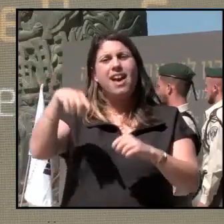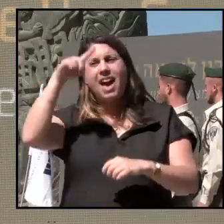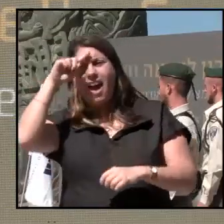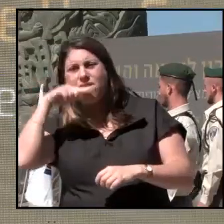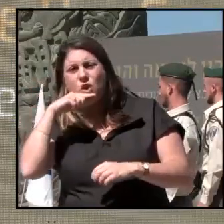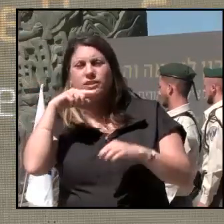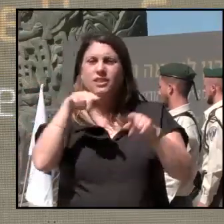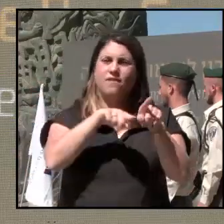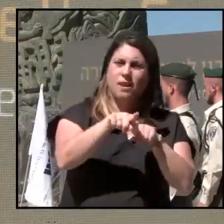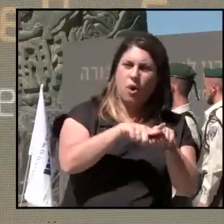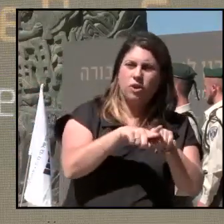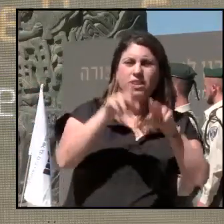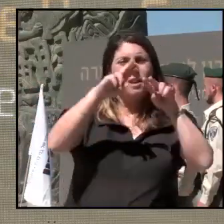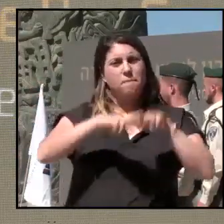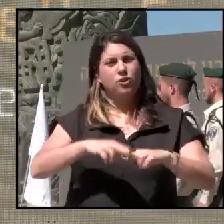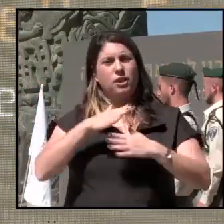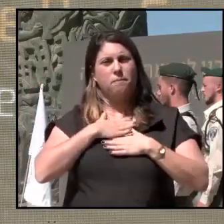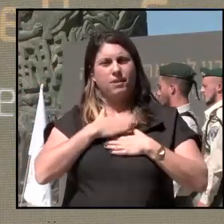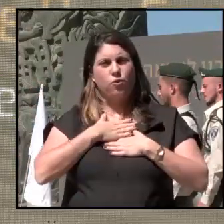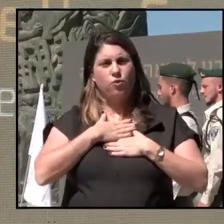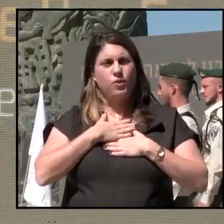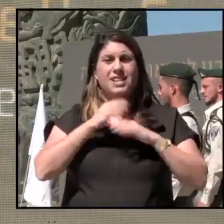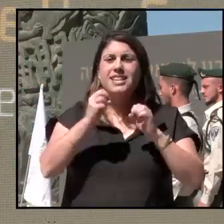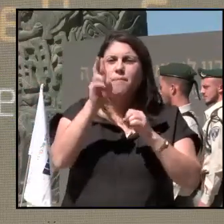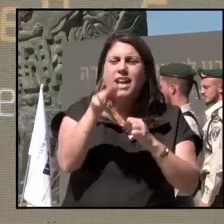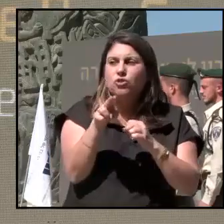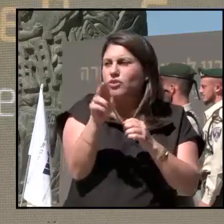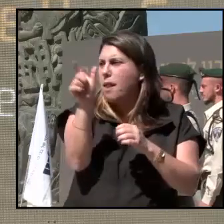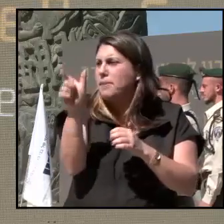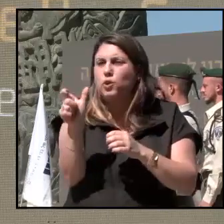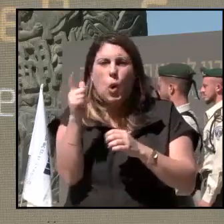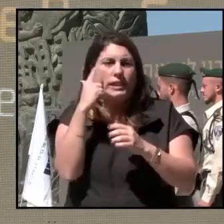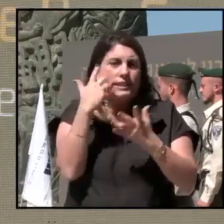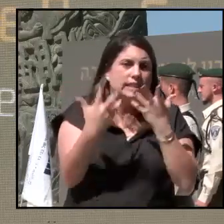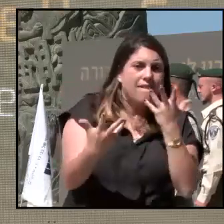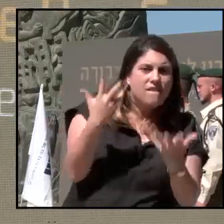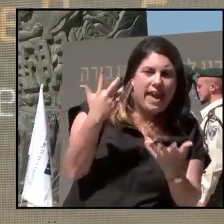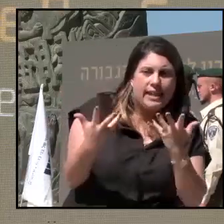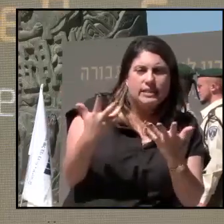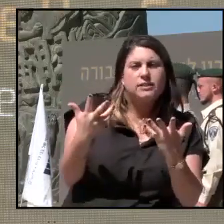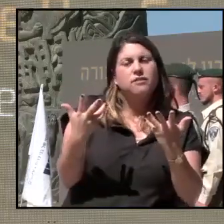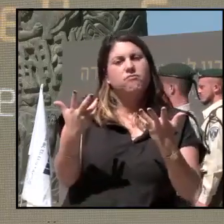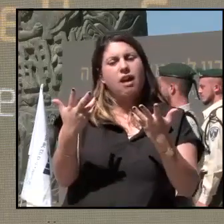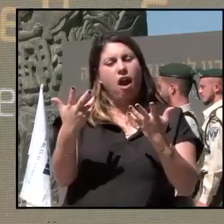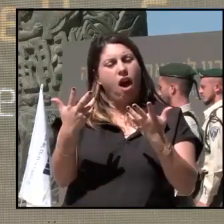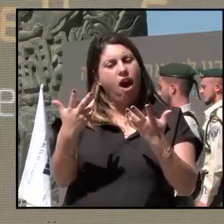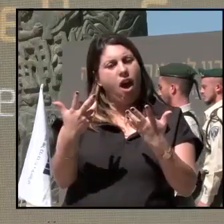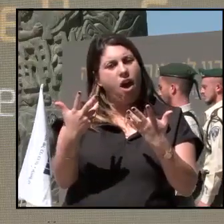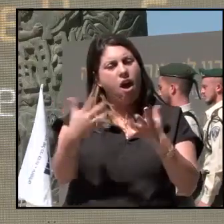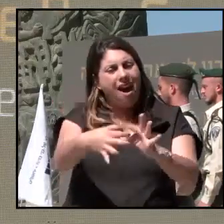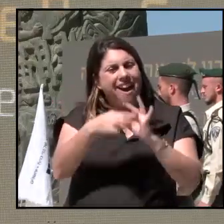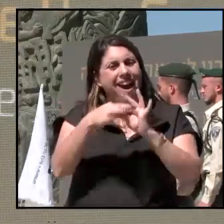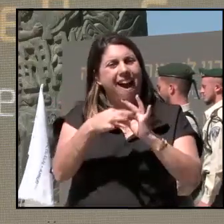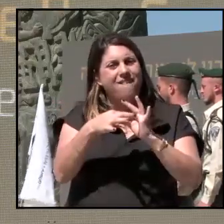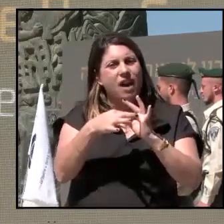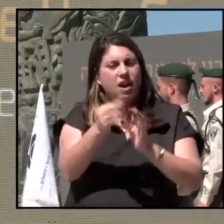והאימהות, מותירה בנו. אם יש למישהו ספק ביחס לאחווה היהודית,